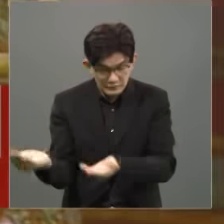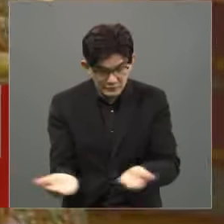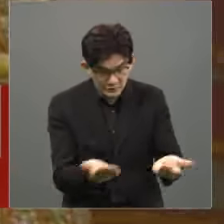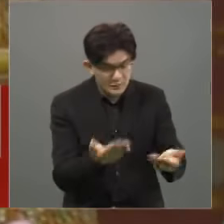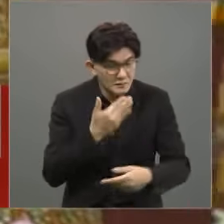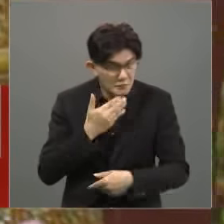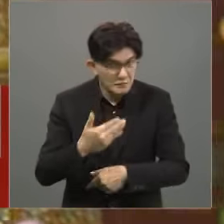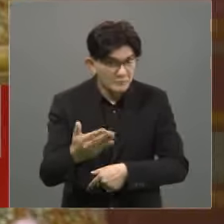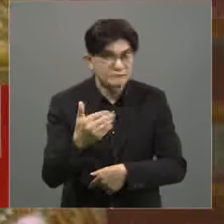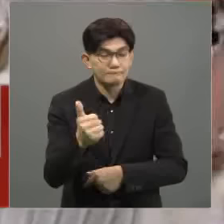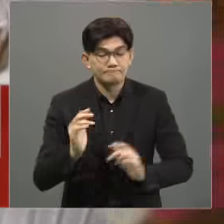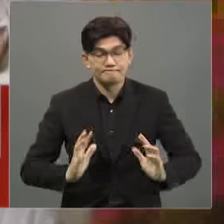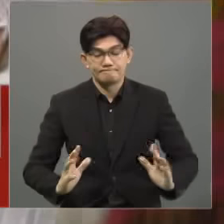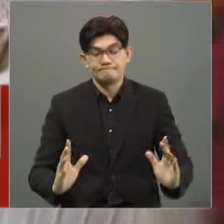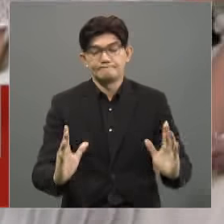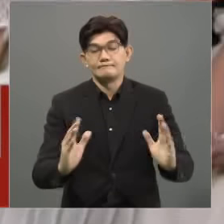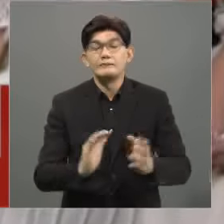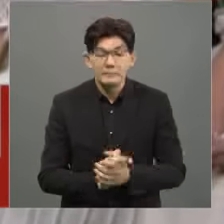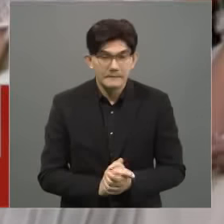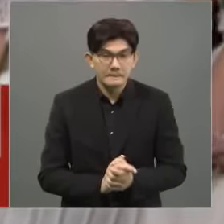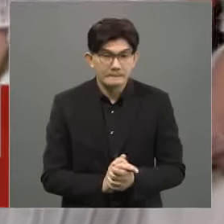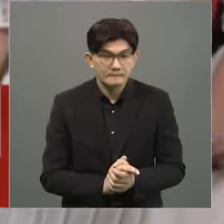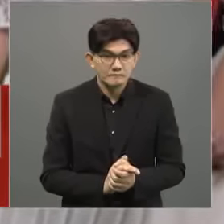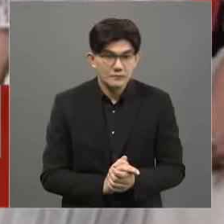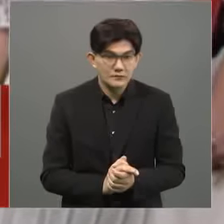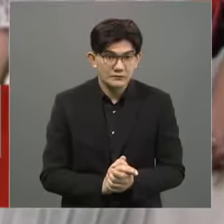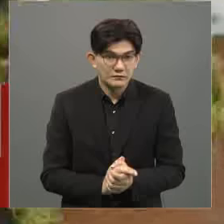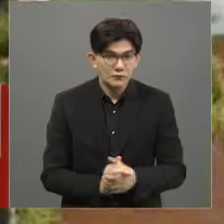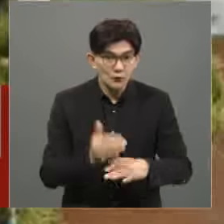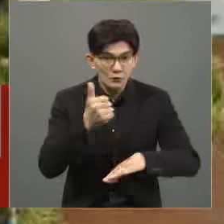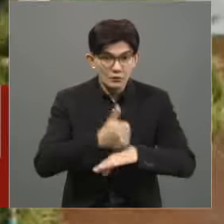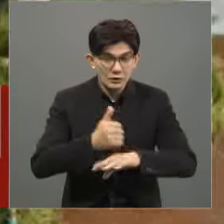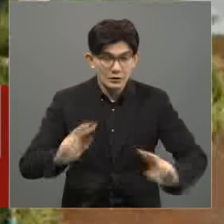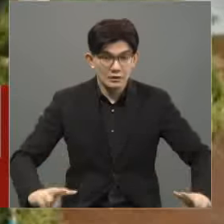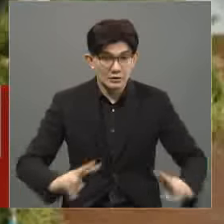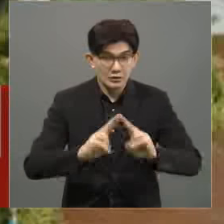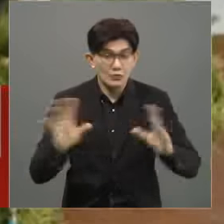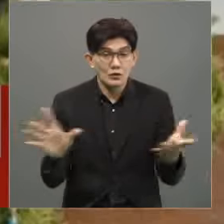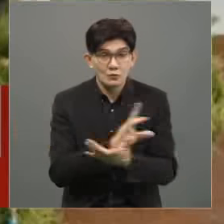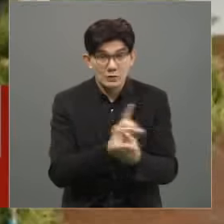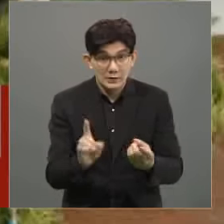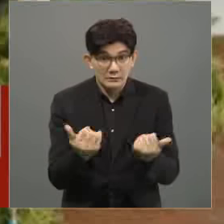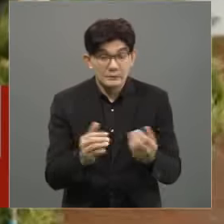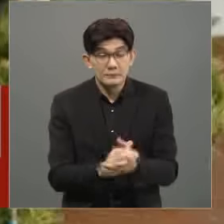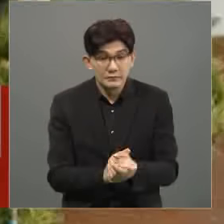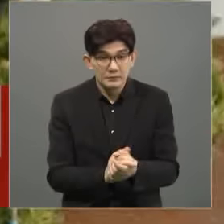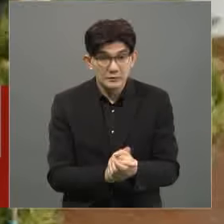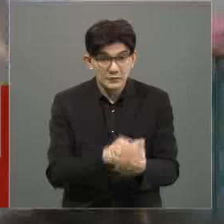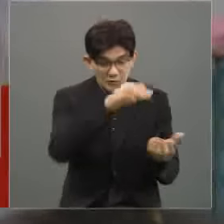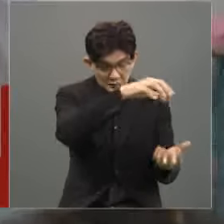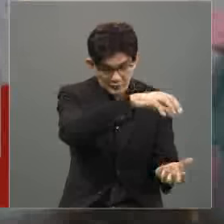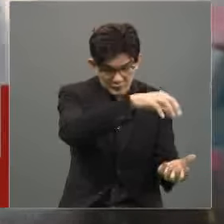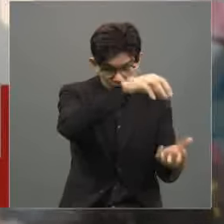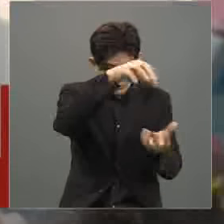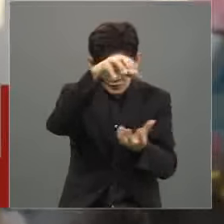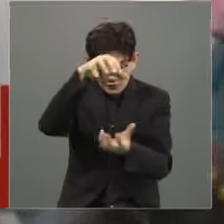ตลอดเส้นทางเป็นจำนวนมากจากนั้นนายเสริมศักดิ์พงพาณิชย์รัฐมนตรีว่าการกระทรวงวัฒนธรรมอัญเชิญพระบรมสารีริกธาตุและ